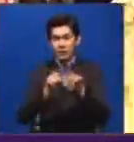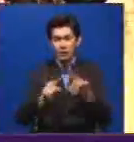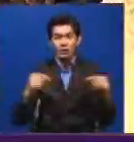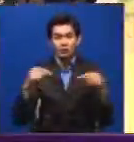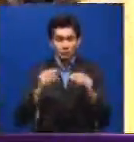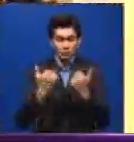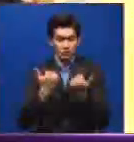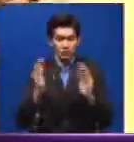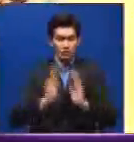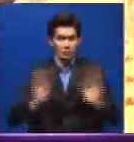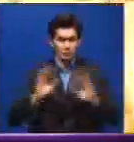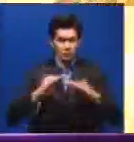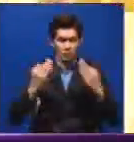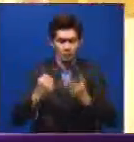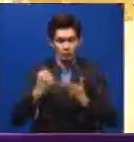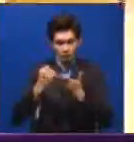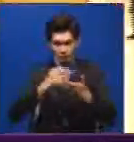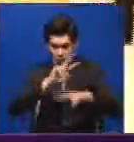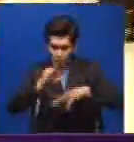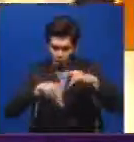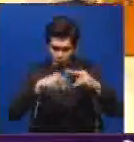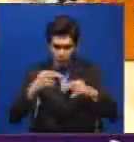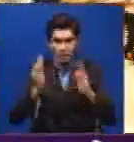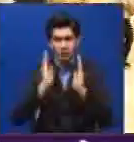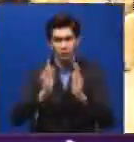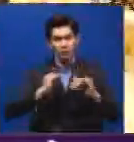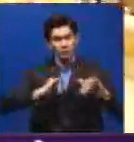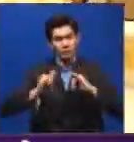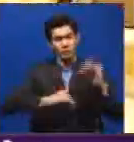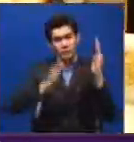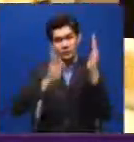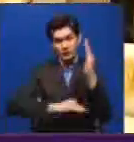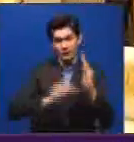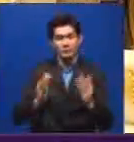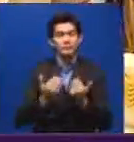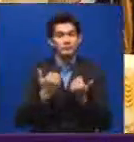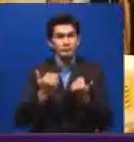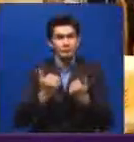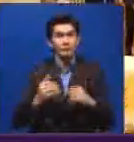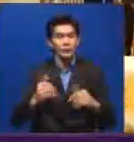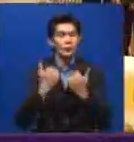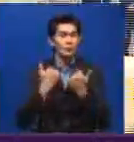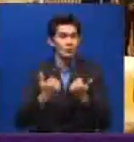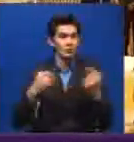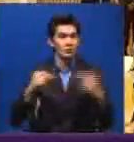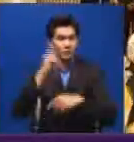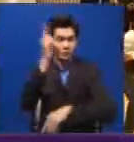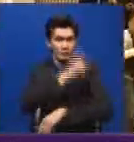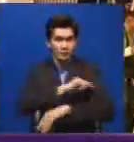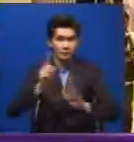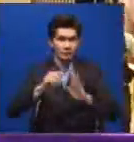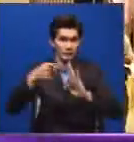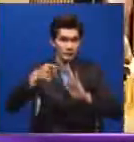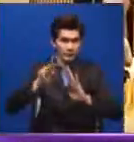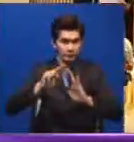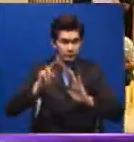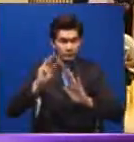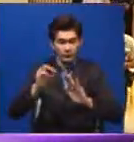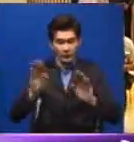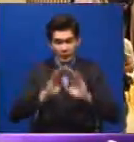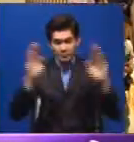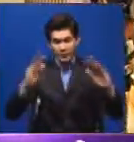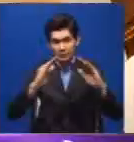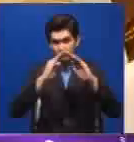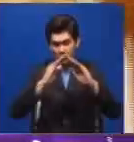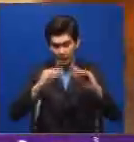พร้อมกับขอบคุณครอบครัวอุปถัมภ์ที่ช่วยกันดูแลเยาวชนจากภาคใต้ค่ะขณะที่วันนี้นะคะพลเอกเปรมจะเปิดบ้านให้ผู้บัญชา